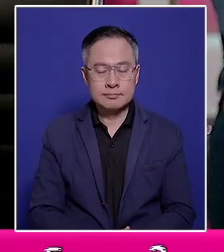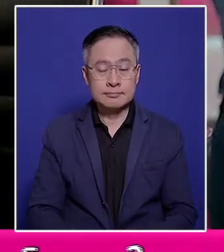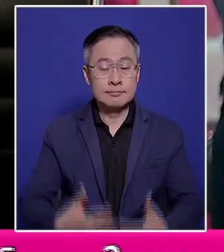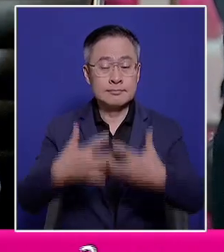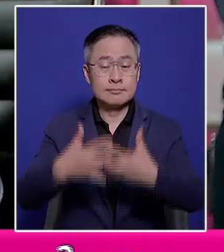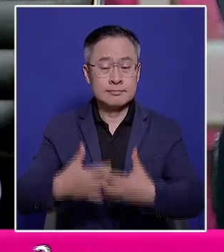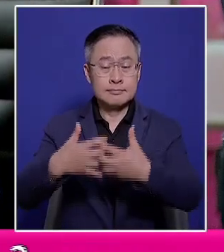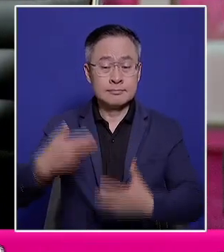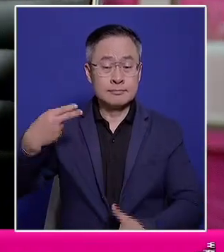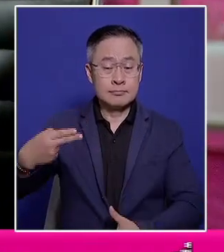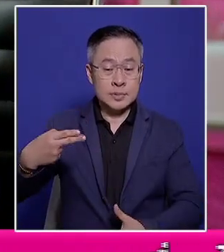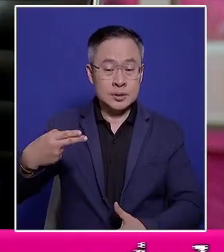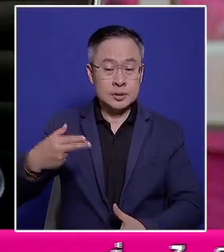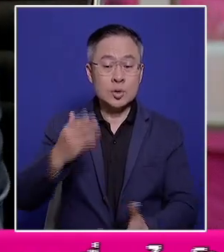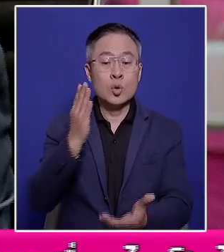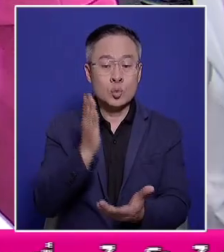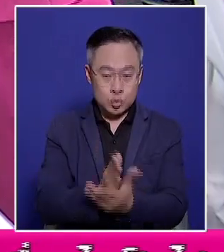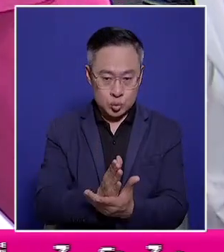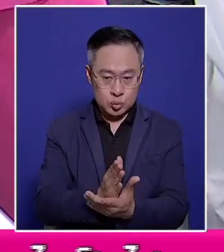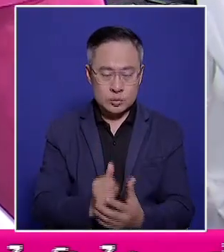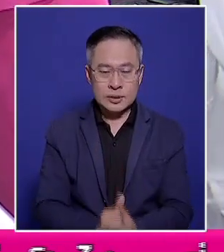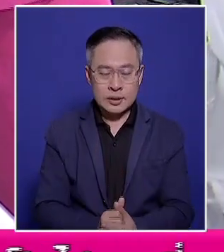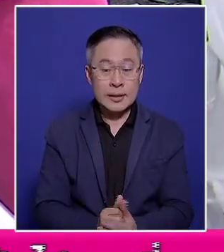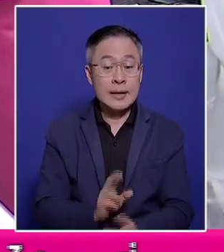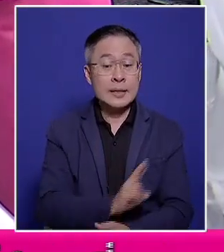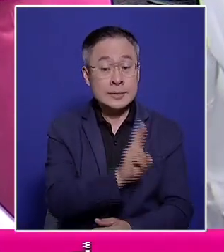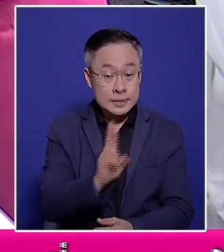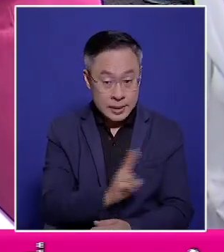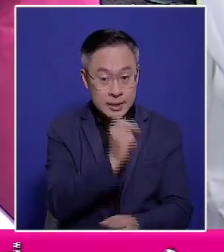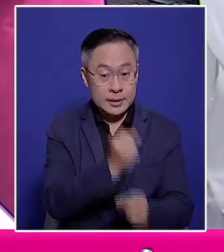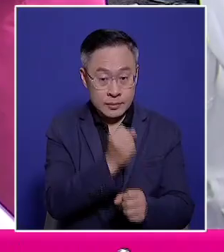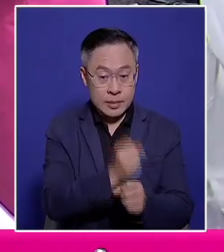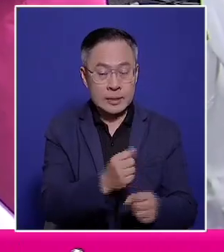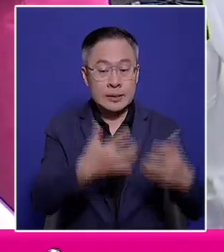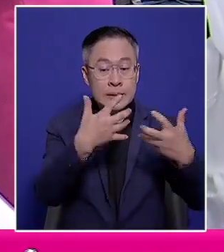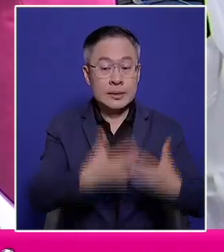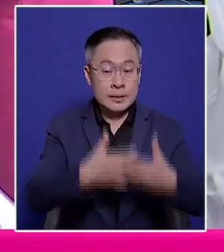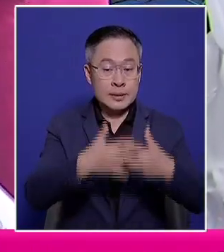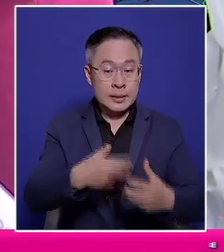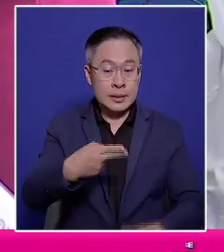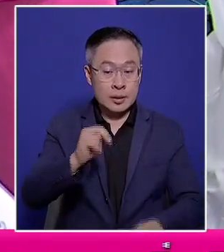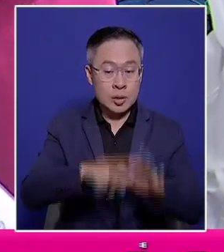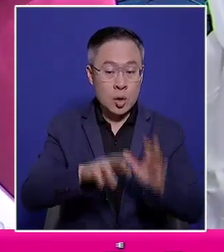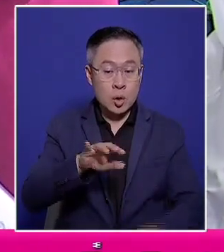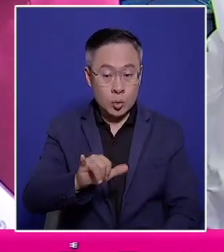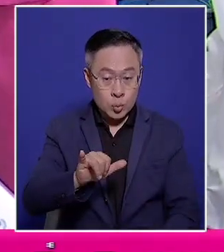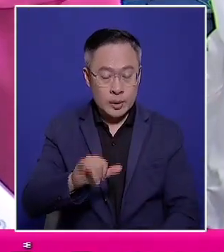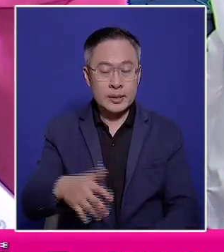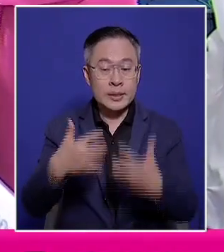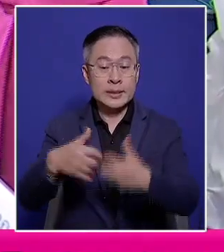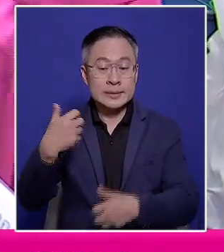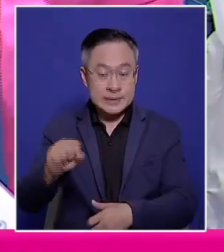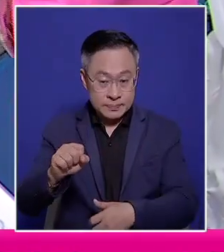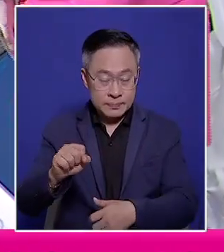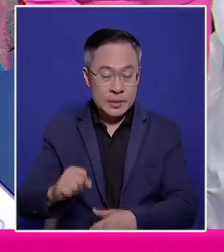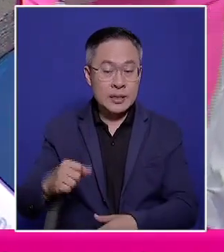และหลักหมื่นต่อไปจะใช้เครื่องออกรางวัลไฟฟ้าอัตโนมัติหลักหน่วยหลักสิบ